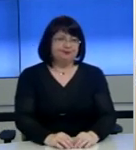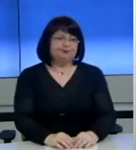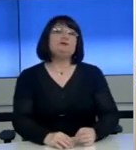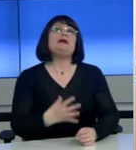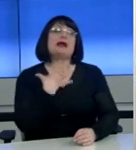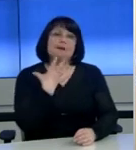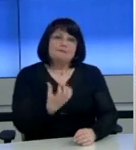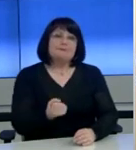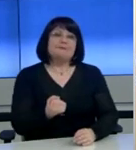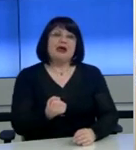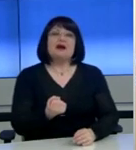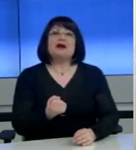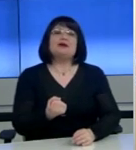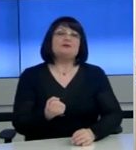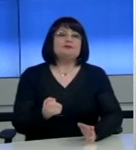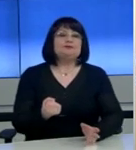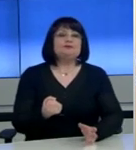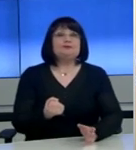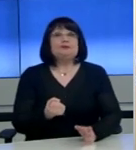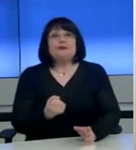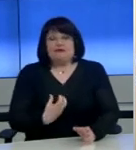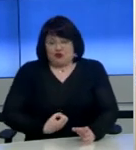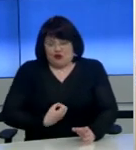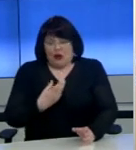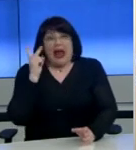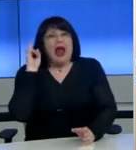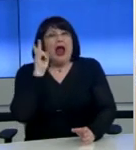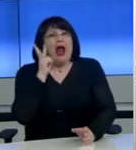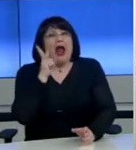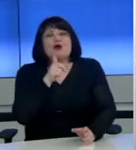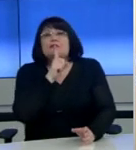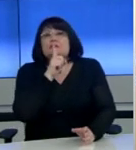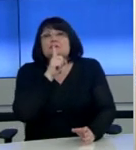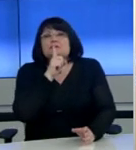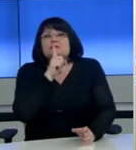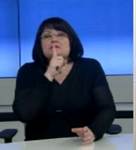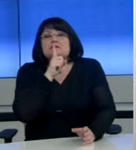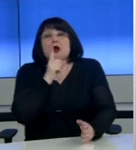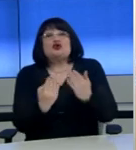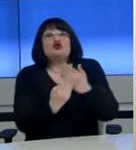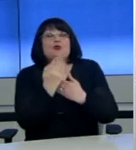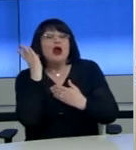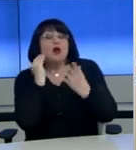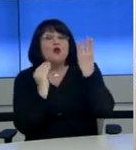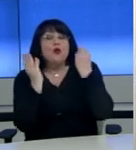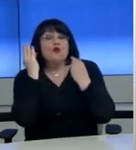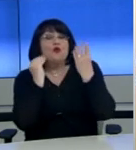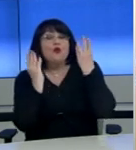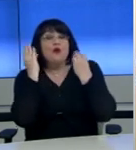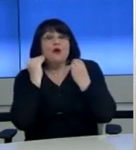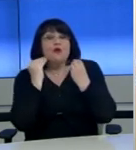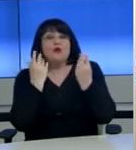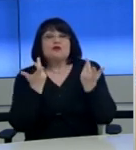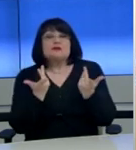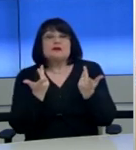Υπάρχει όμως και μία ακόμη ένοχη σιωπή σήμερα, από το πρωί που ακούω τις τοποθετήσεις σας. Σε όλη